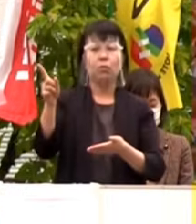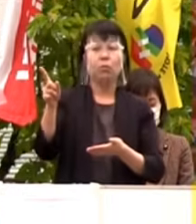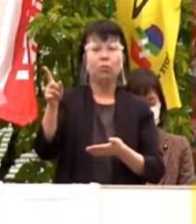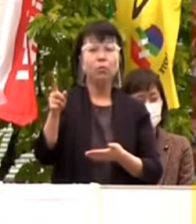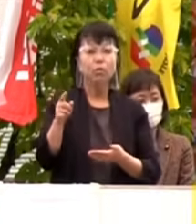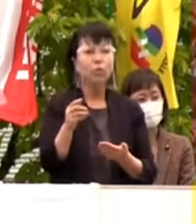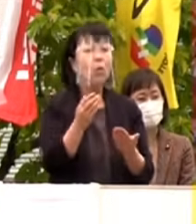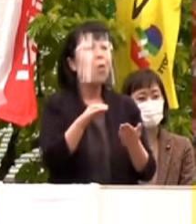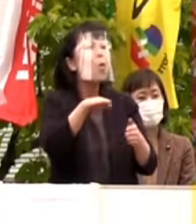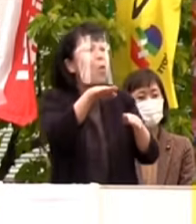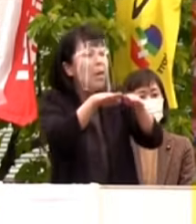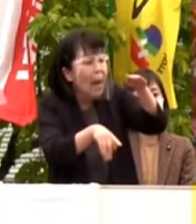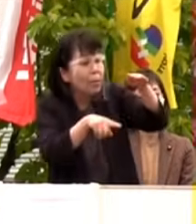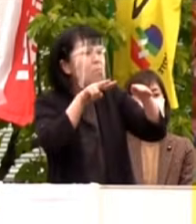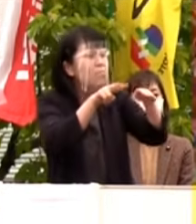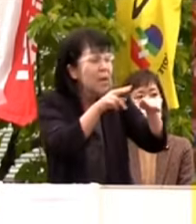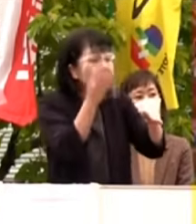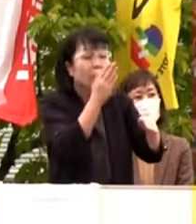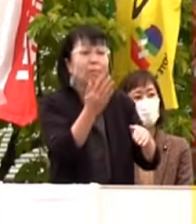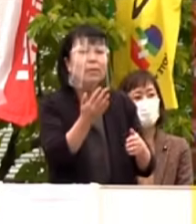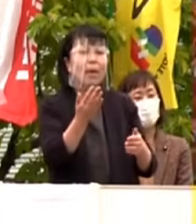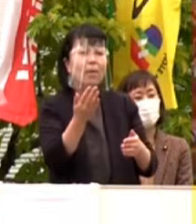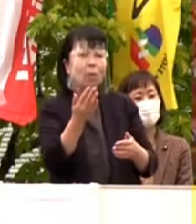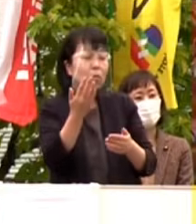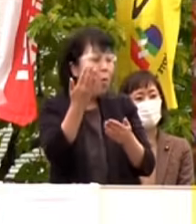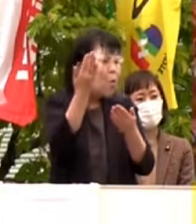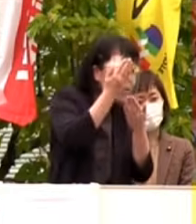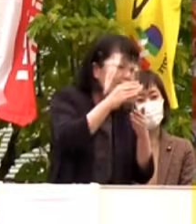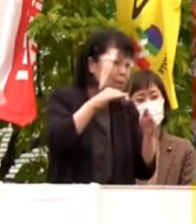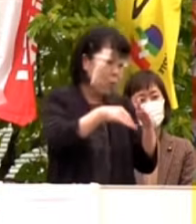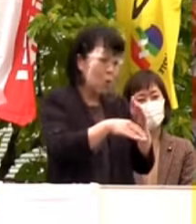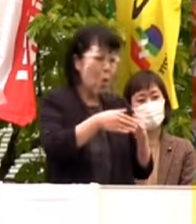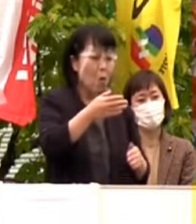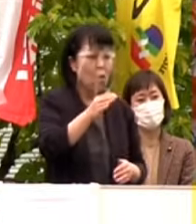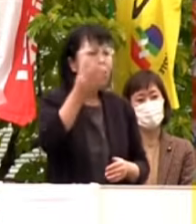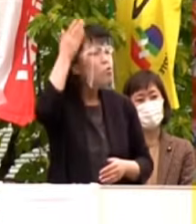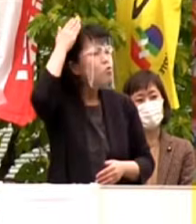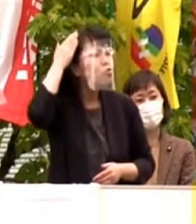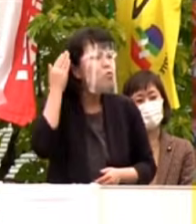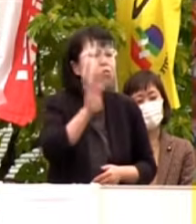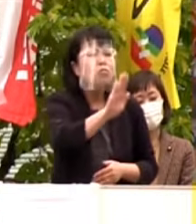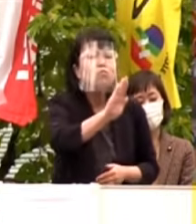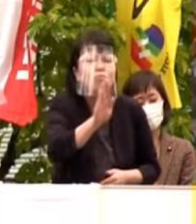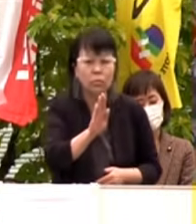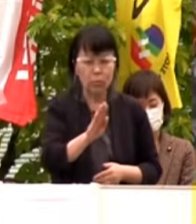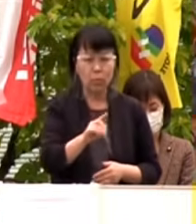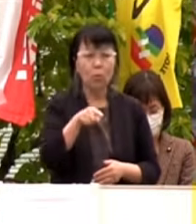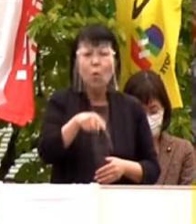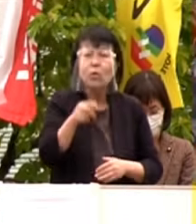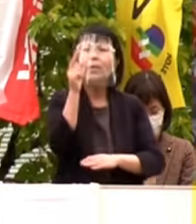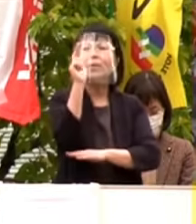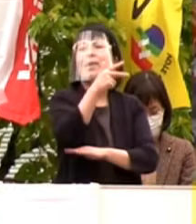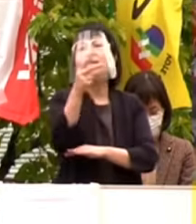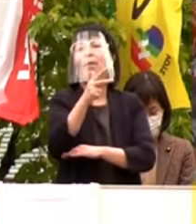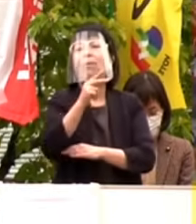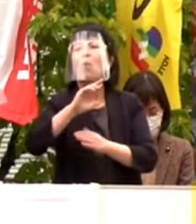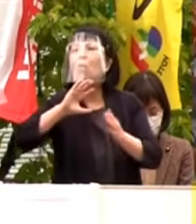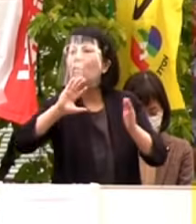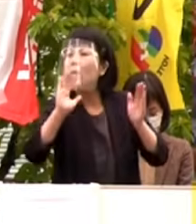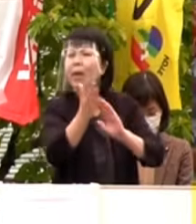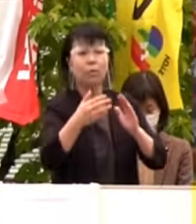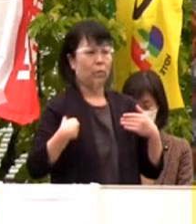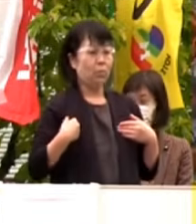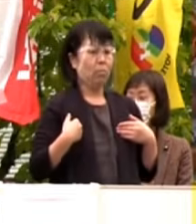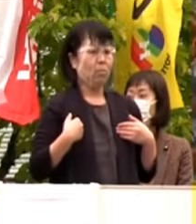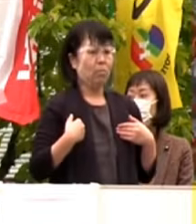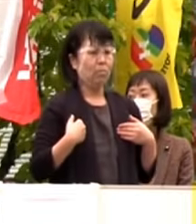ころか、隠してしまう。黒塗りにしてしまう。皆さん、こんな政治は、変えなきゃならない。こう思います